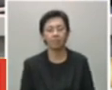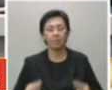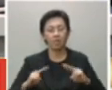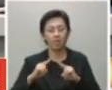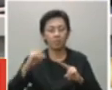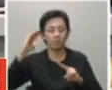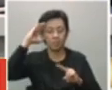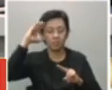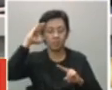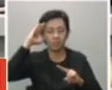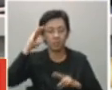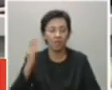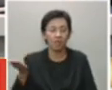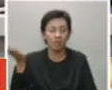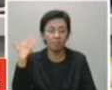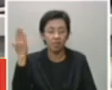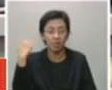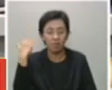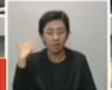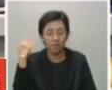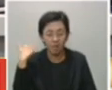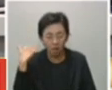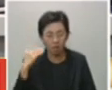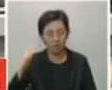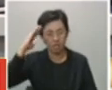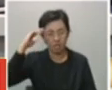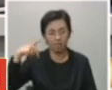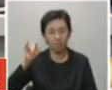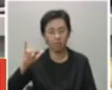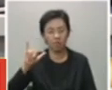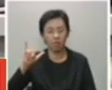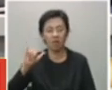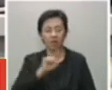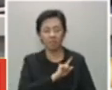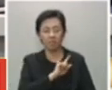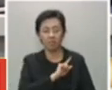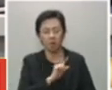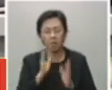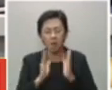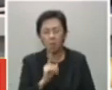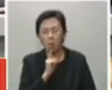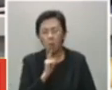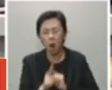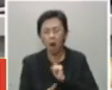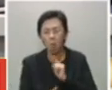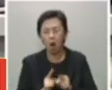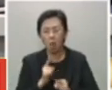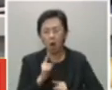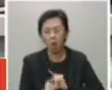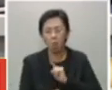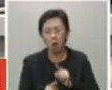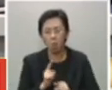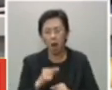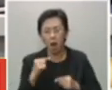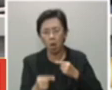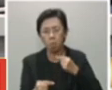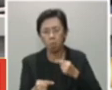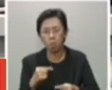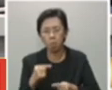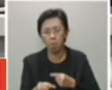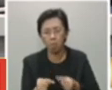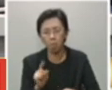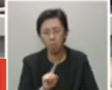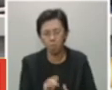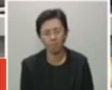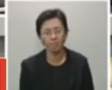มัยที่พลเอกประยุทธ์รับผิดชอบมีแต่คำครหานะครับโดยเฉพาะอย่างยิ่งการ